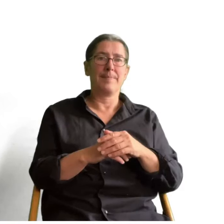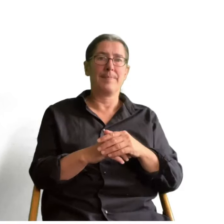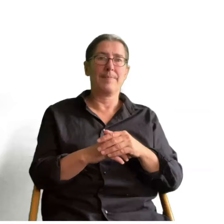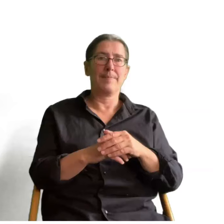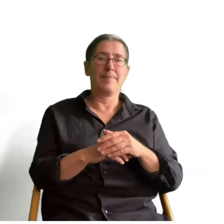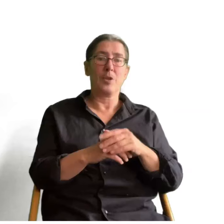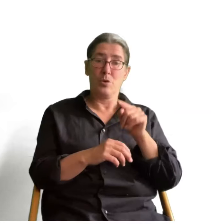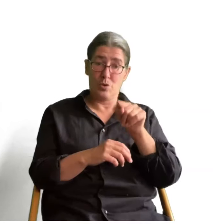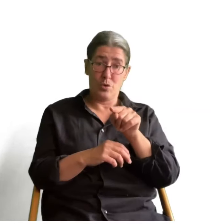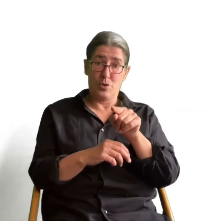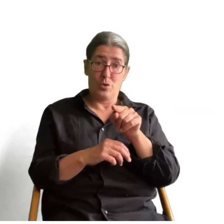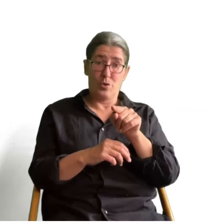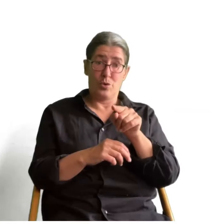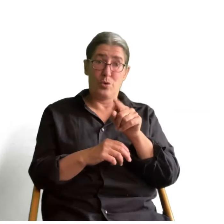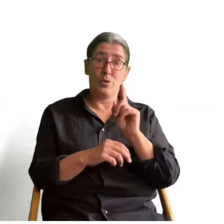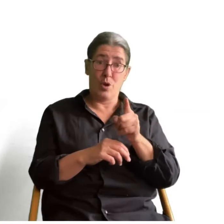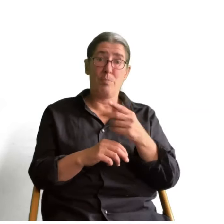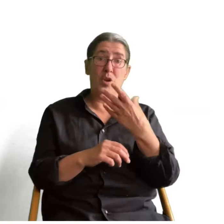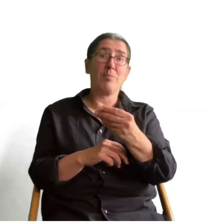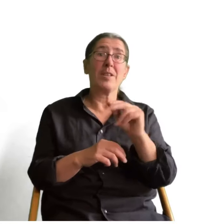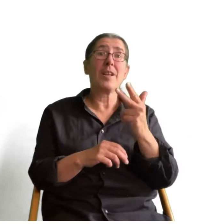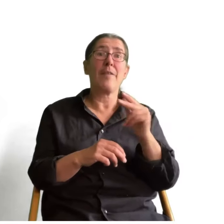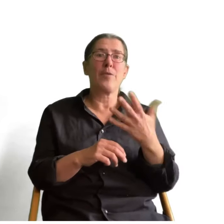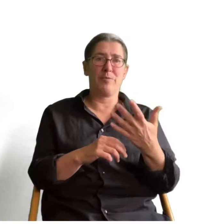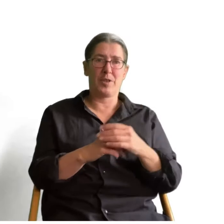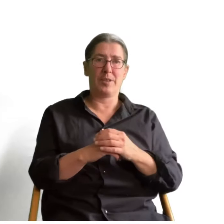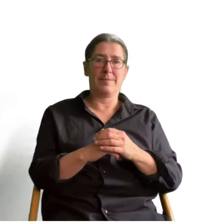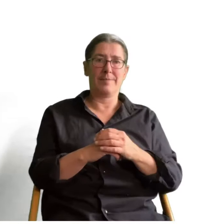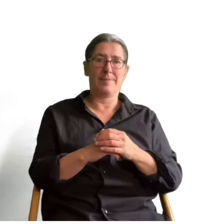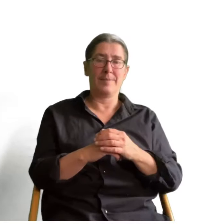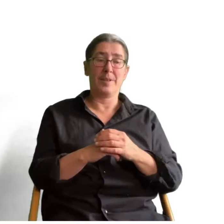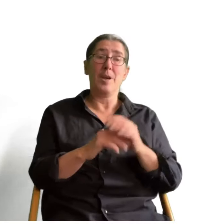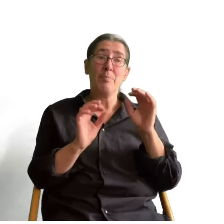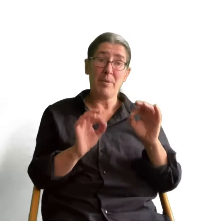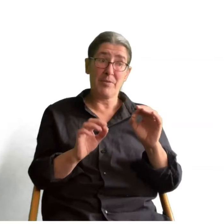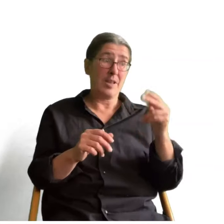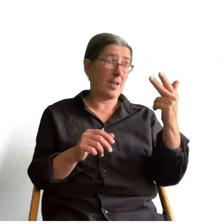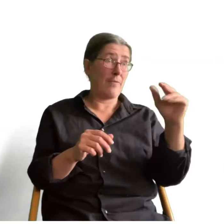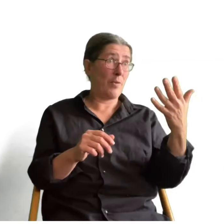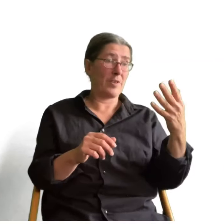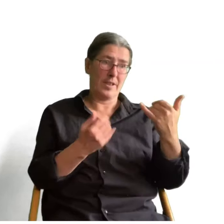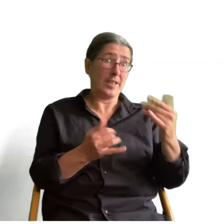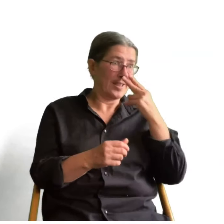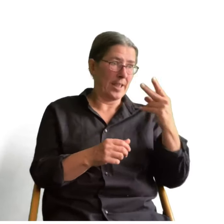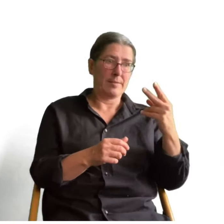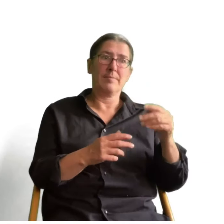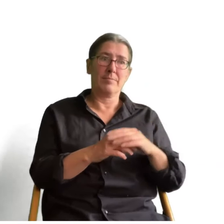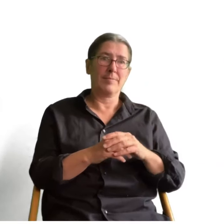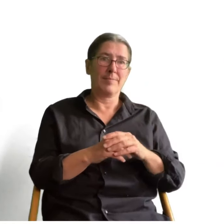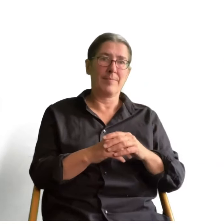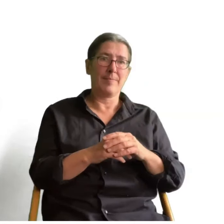also wir hatten ja, du solltest ja 3/5 bekommen. Und wenn du 3/5 bekommen